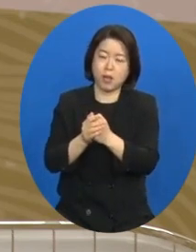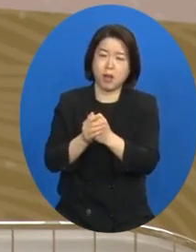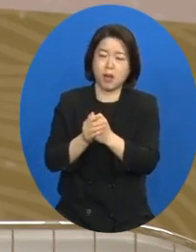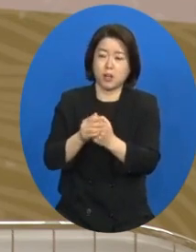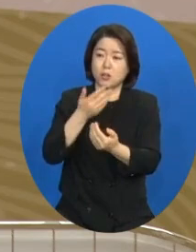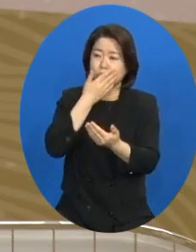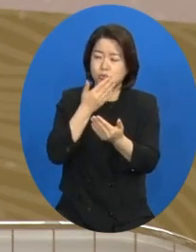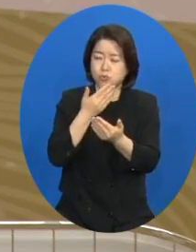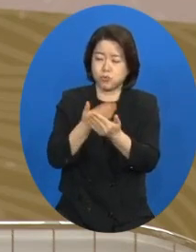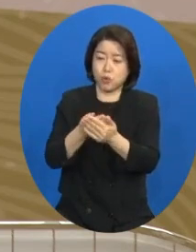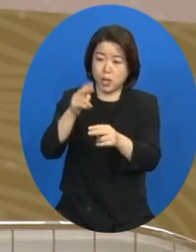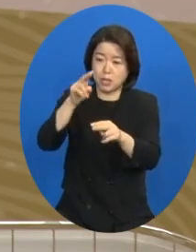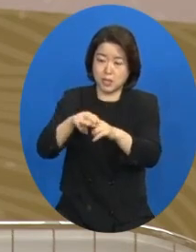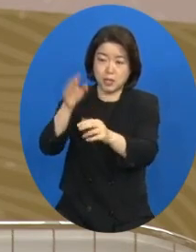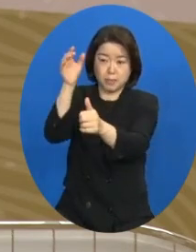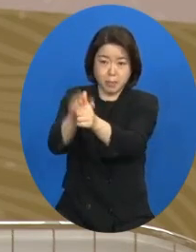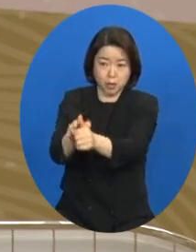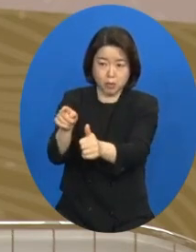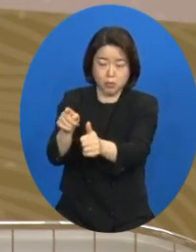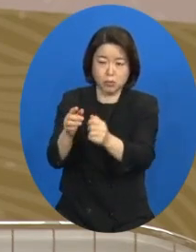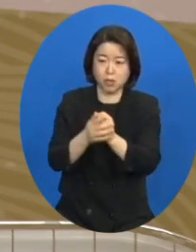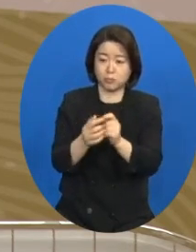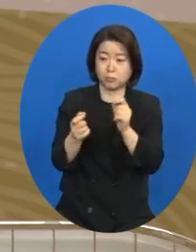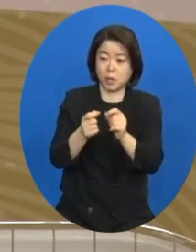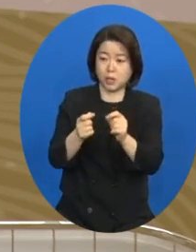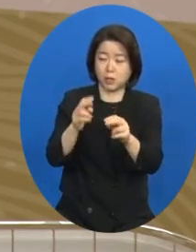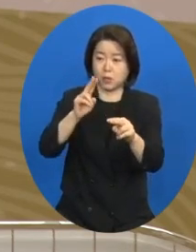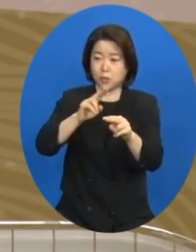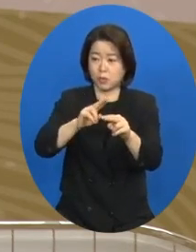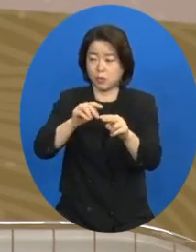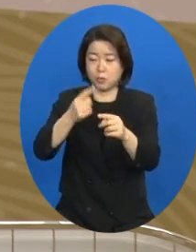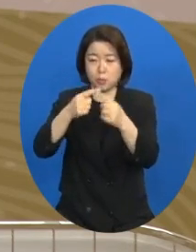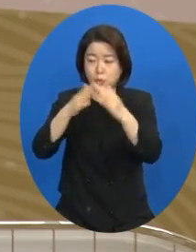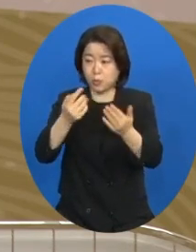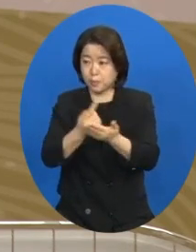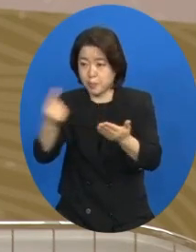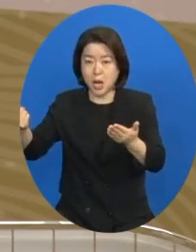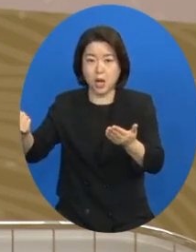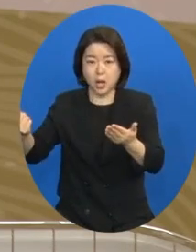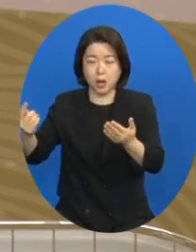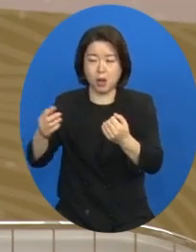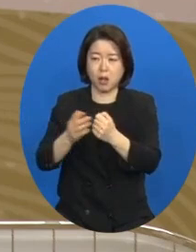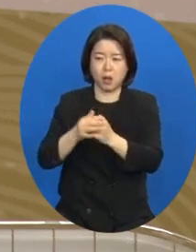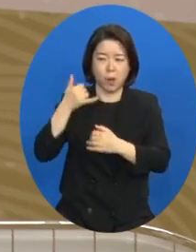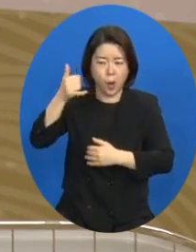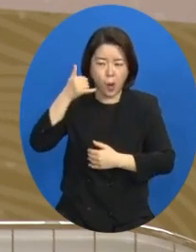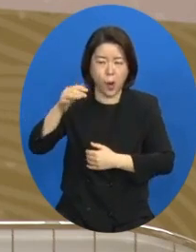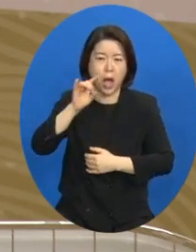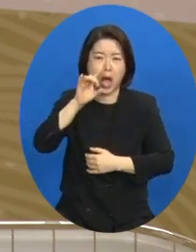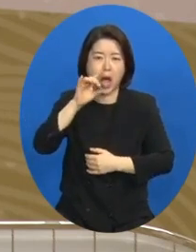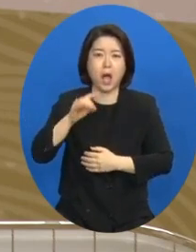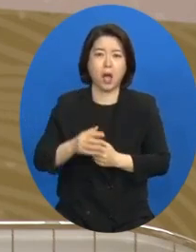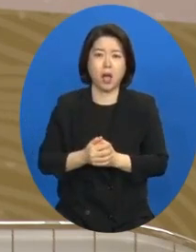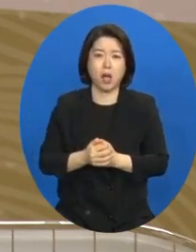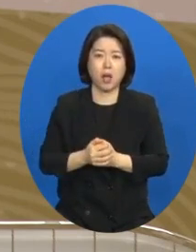드렸는데 얼마 안가서 교회를 떠나 신 거에요 연락도 안되고